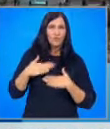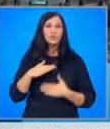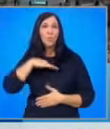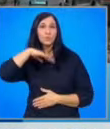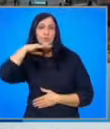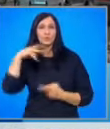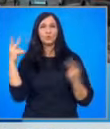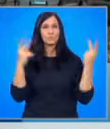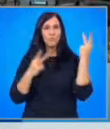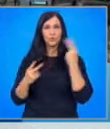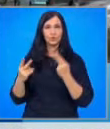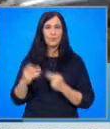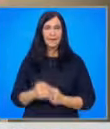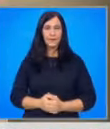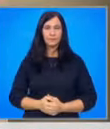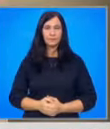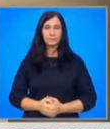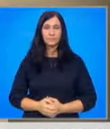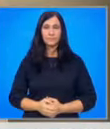от постигнатото споразумение.